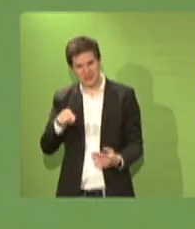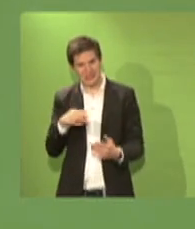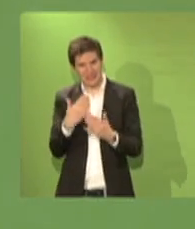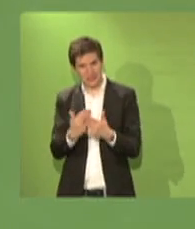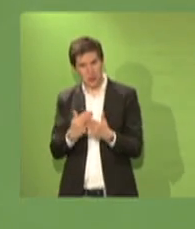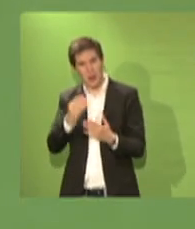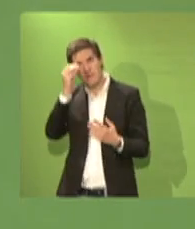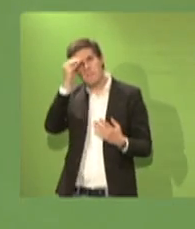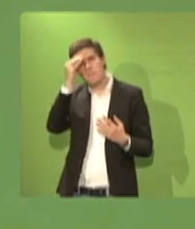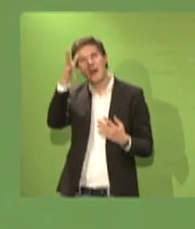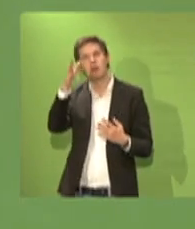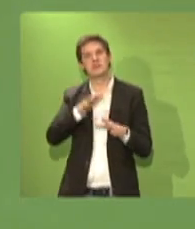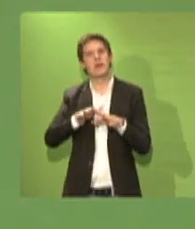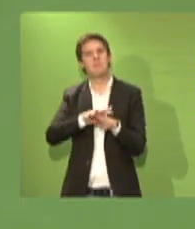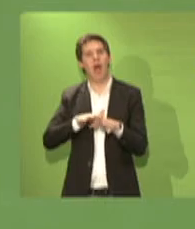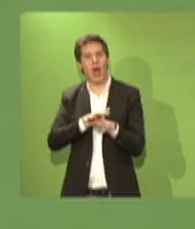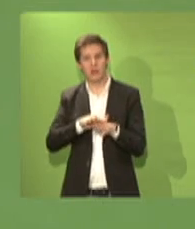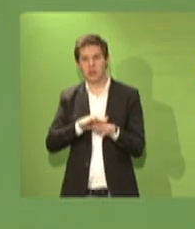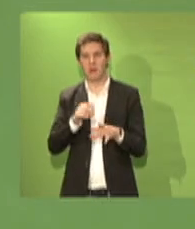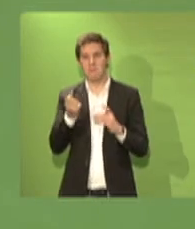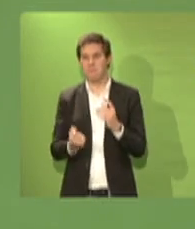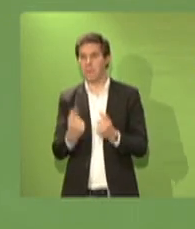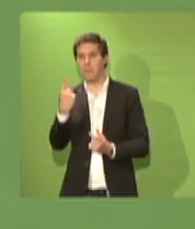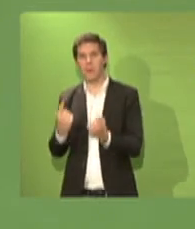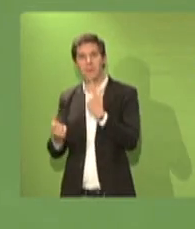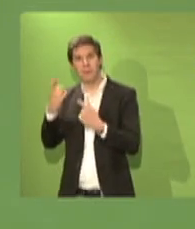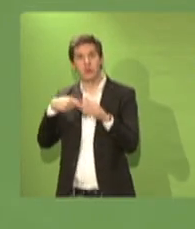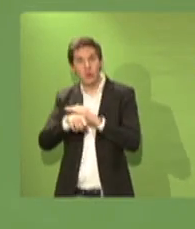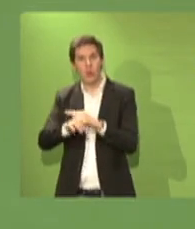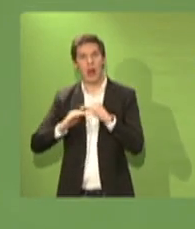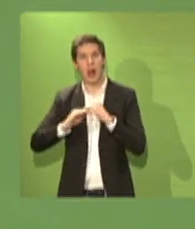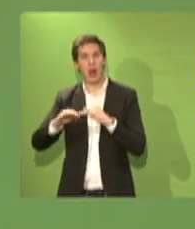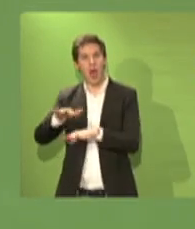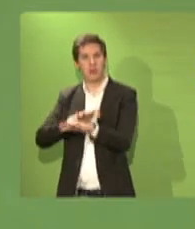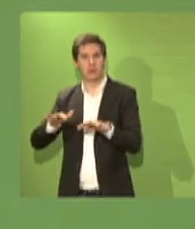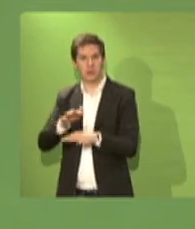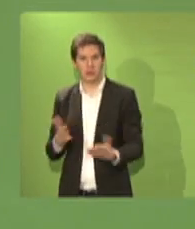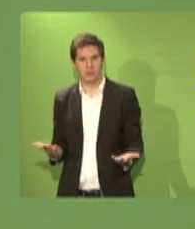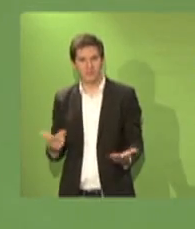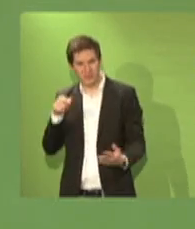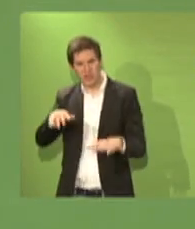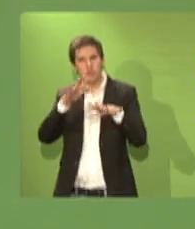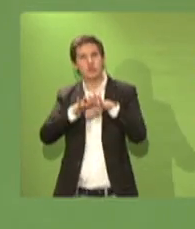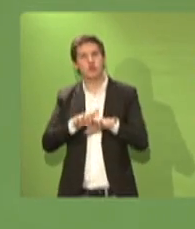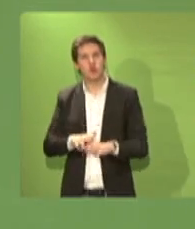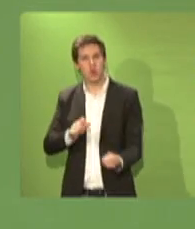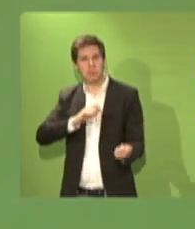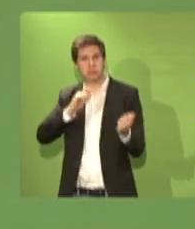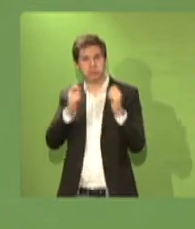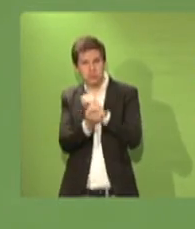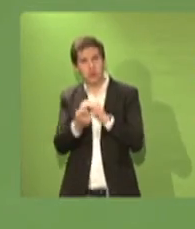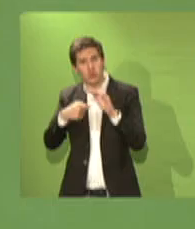der Innovationsboom aus den ländlichen Regionen kommt, wurde ja schon angesprochen. Ein Strukturwandel in der